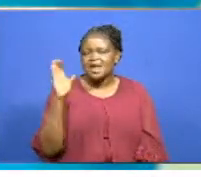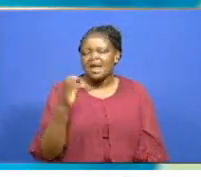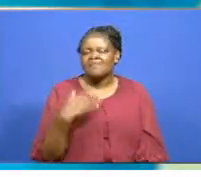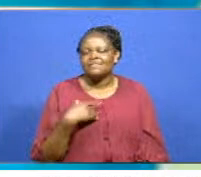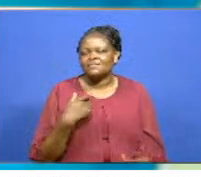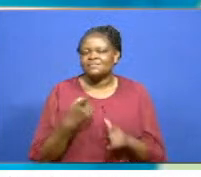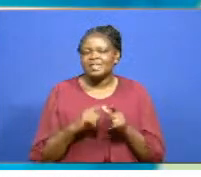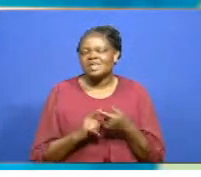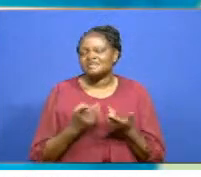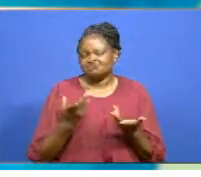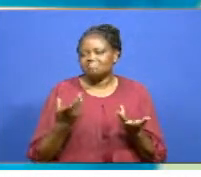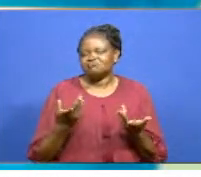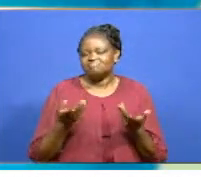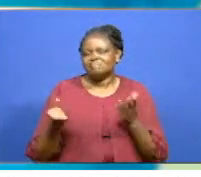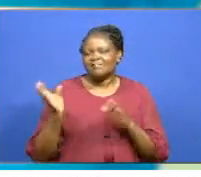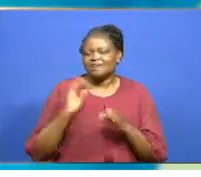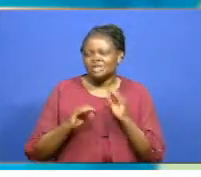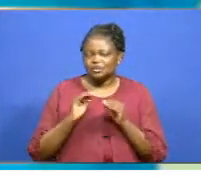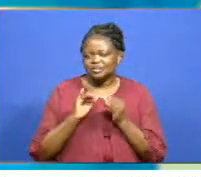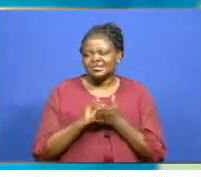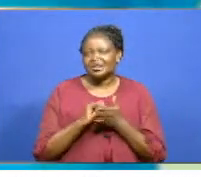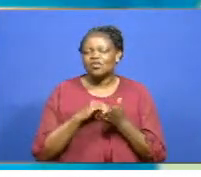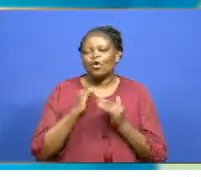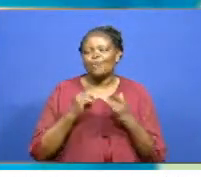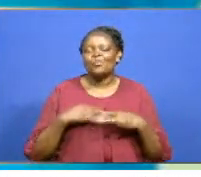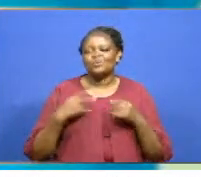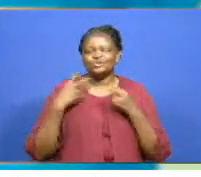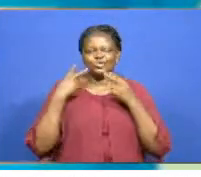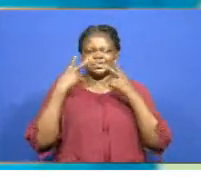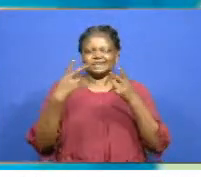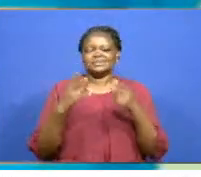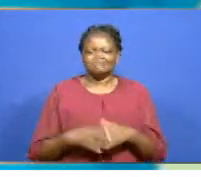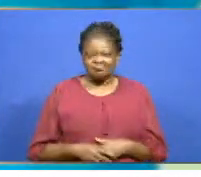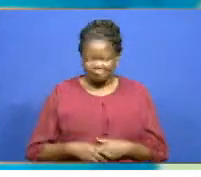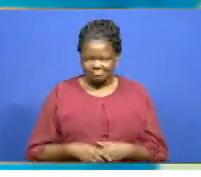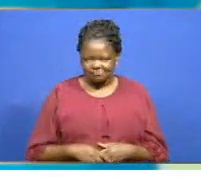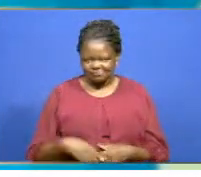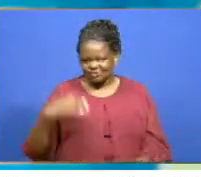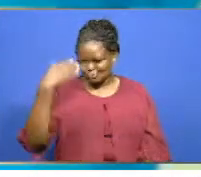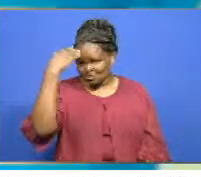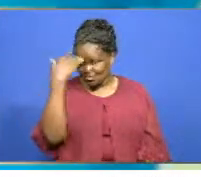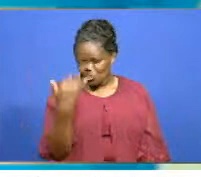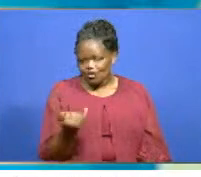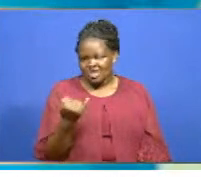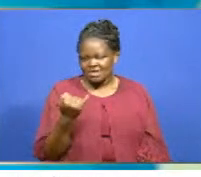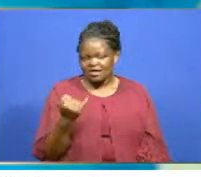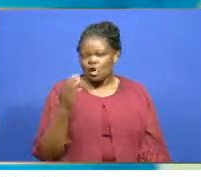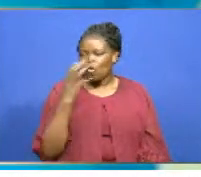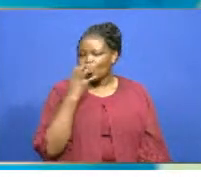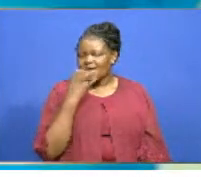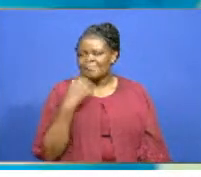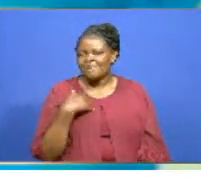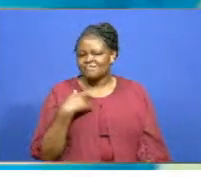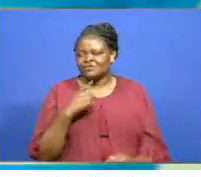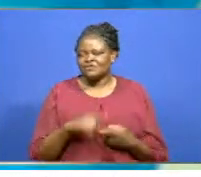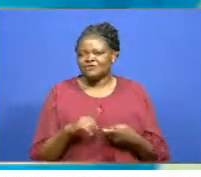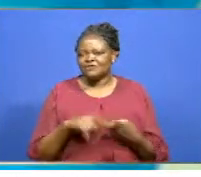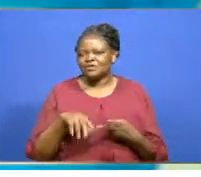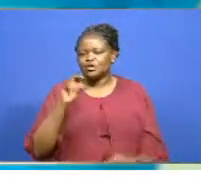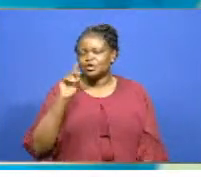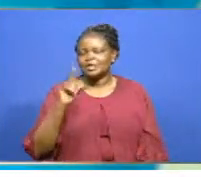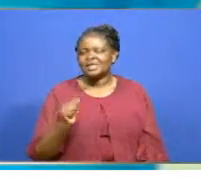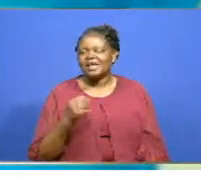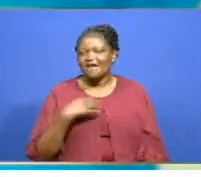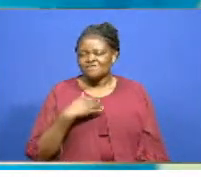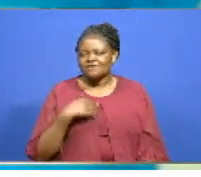na itakuwa chaguzi ya kata na shoka Nancy, kwa sababu unaona ODM wako, UDA iko, Ford